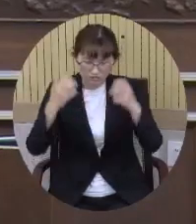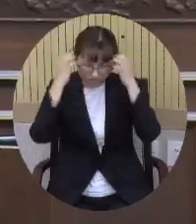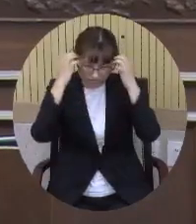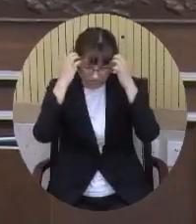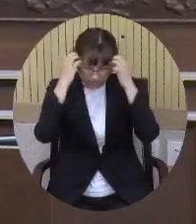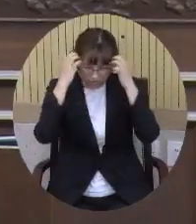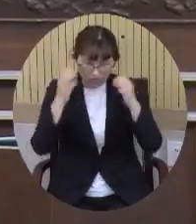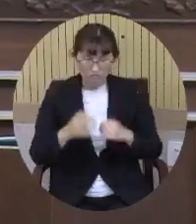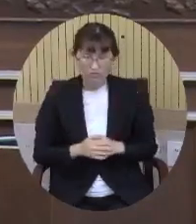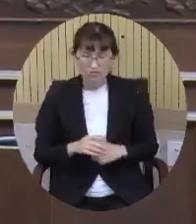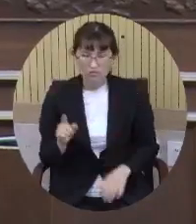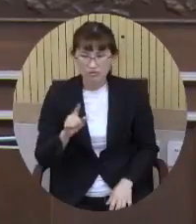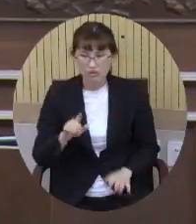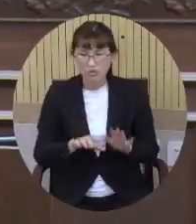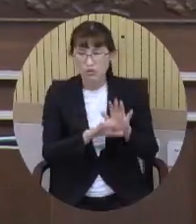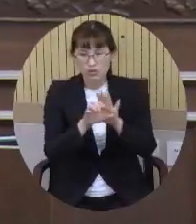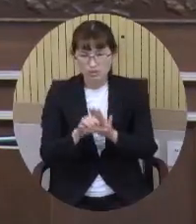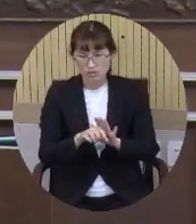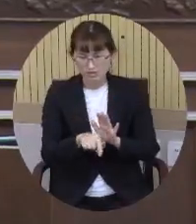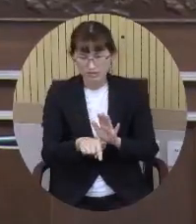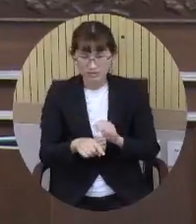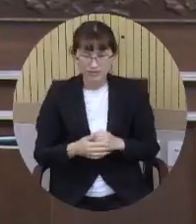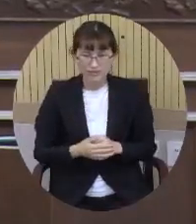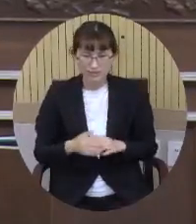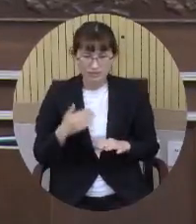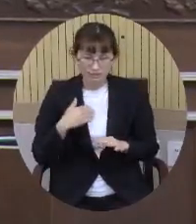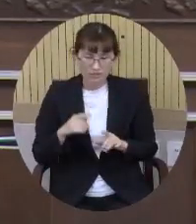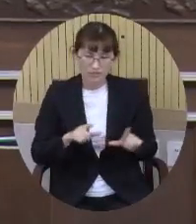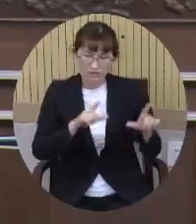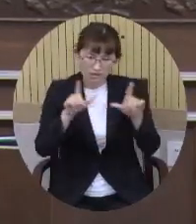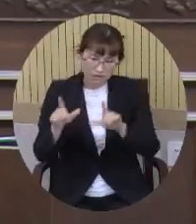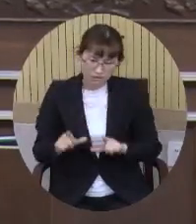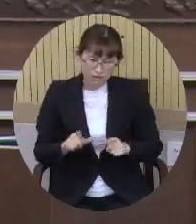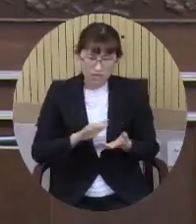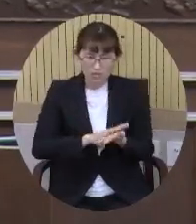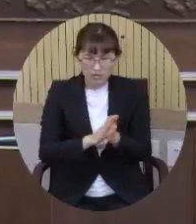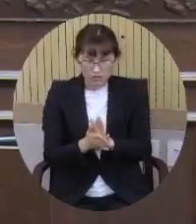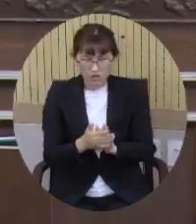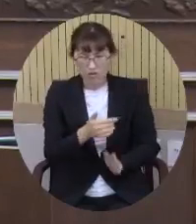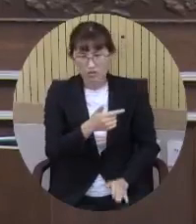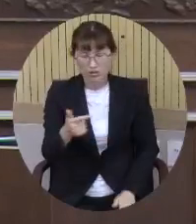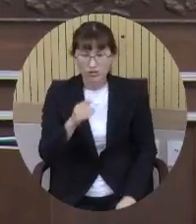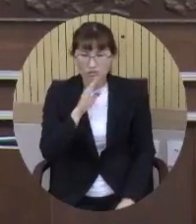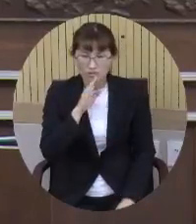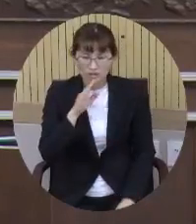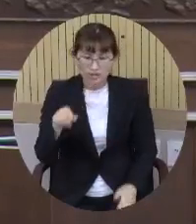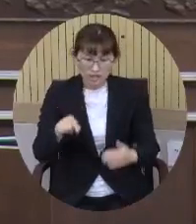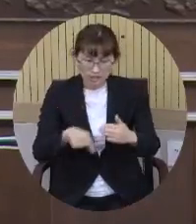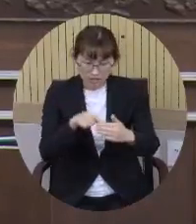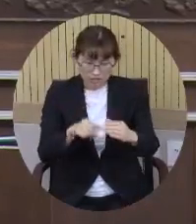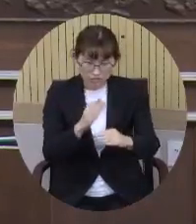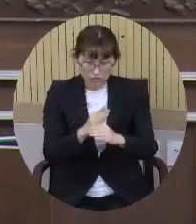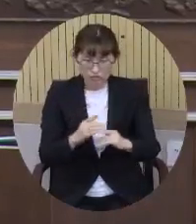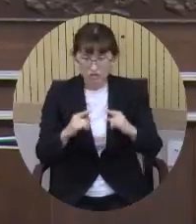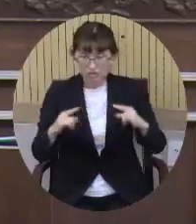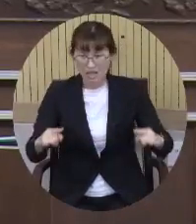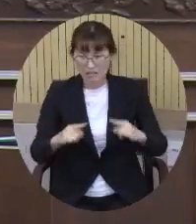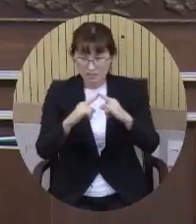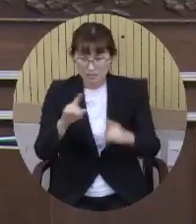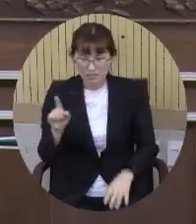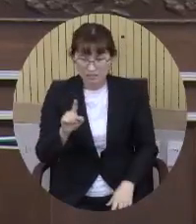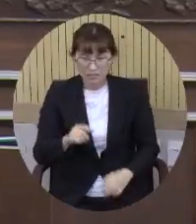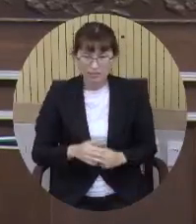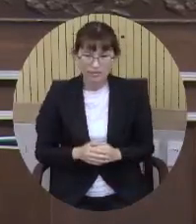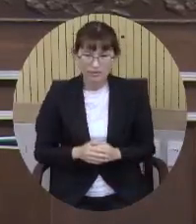우리들의 일상을 많은 변화를 가져왔습니다. 그중에서 캠핑은 비대면의 사회